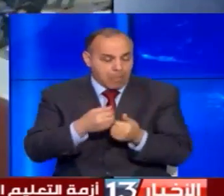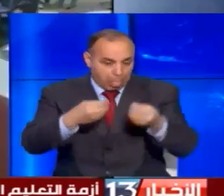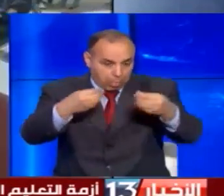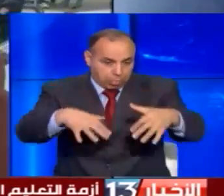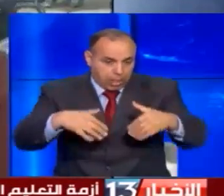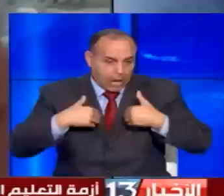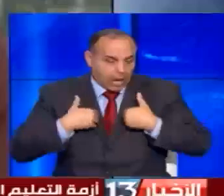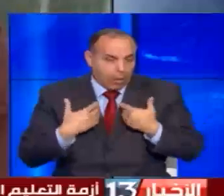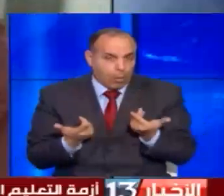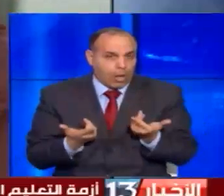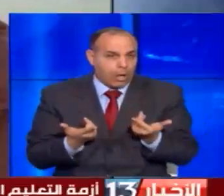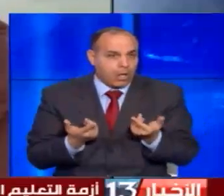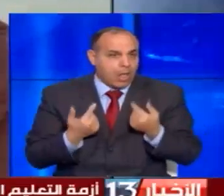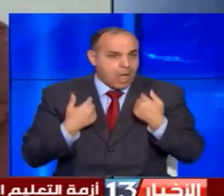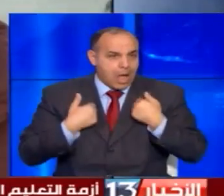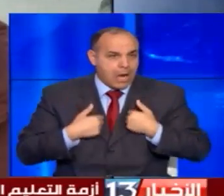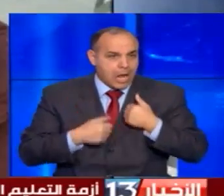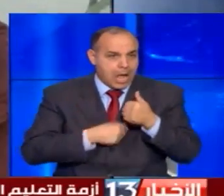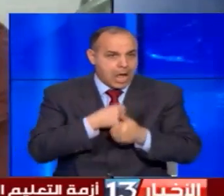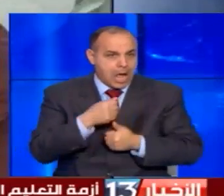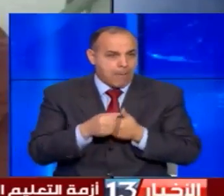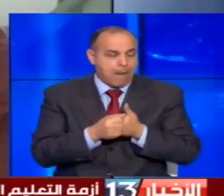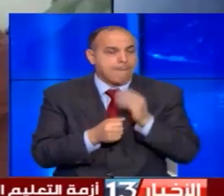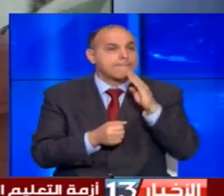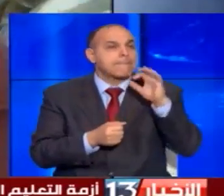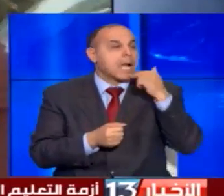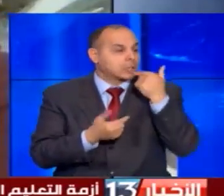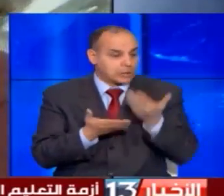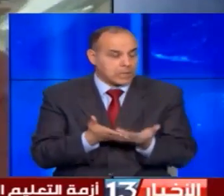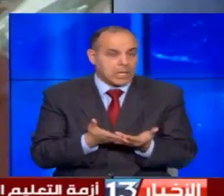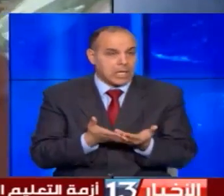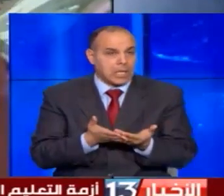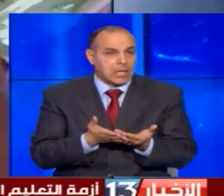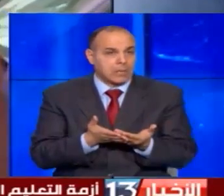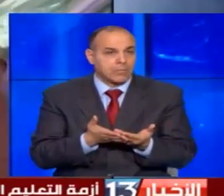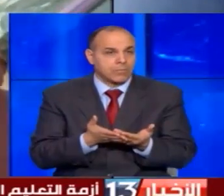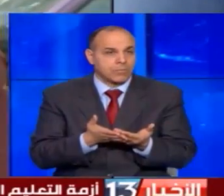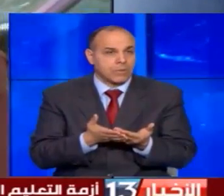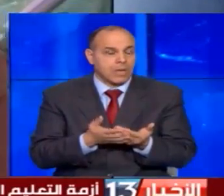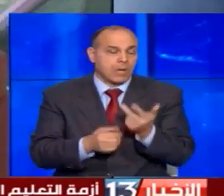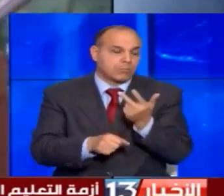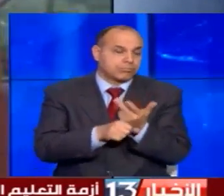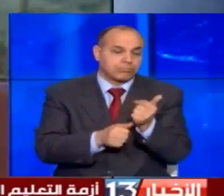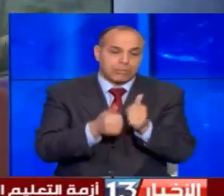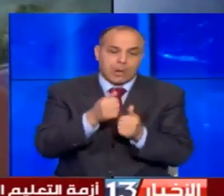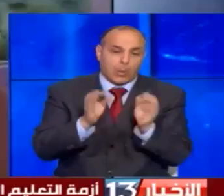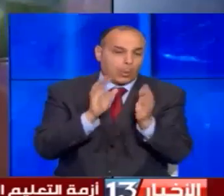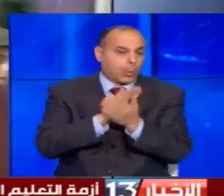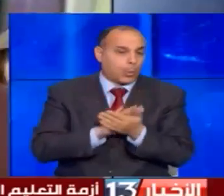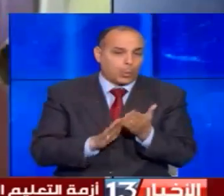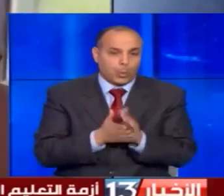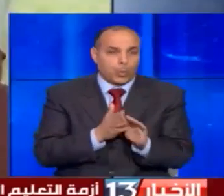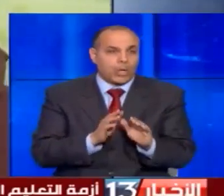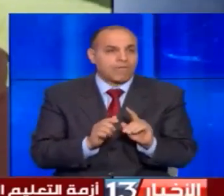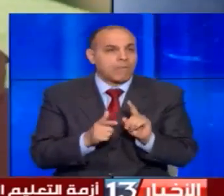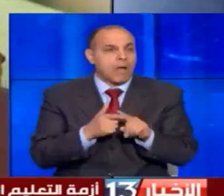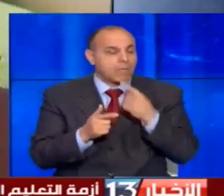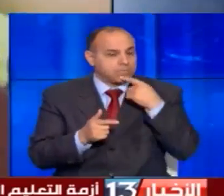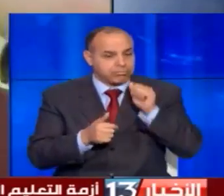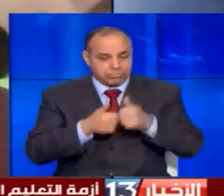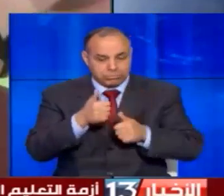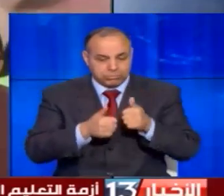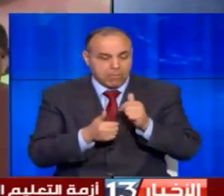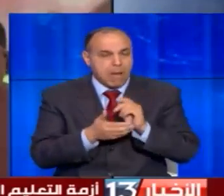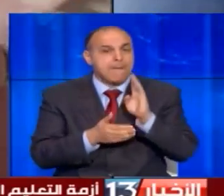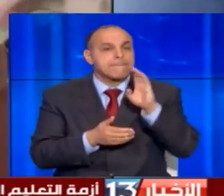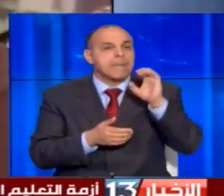من ناحيتنا، خاطر احنا السنة التلامذة متاع بكالوريا دفورات متاع السمستر الأولى ما عديناهمش، فما فرضية أنا ما نعديوش